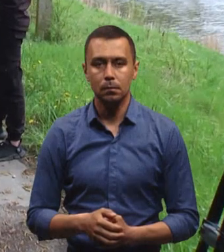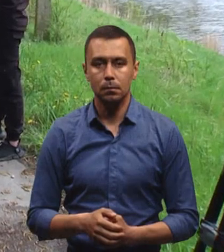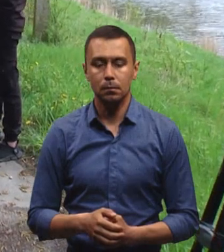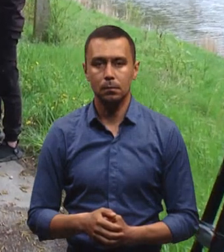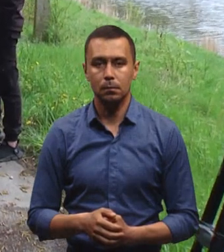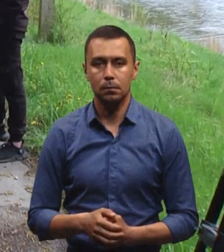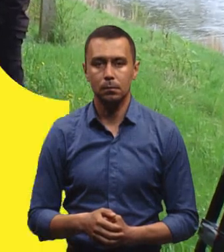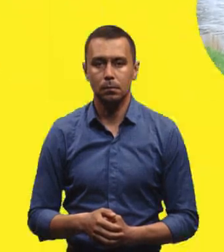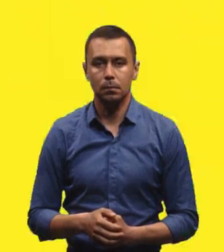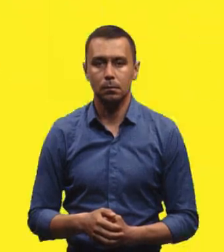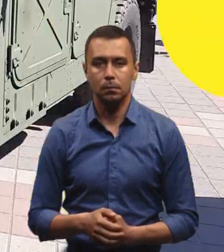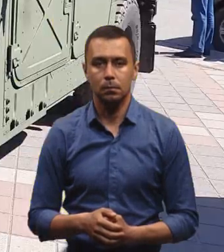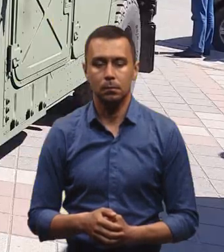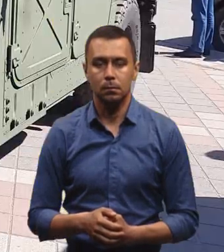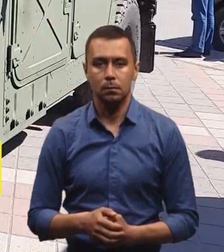Хмельниччина.